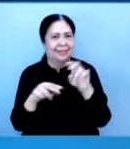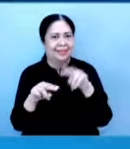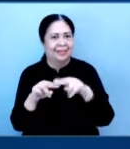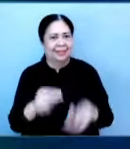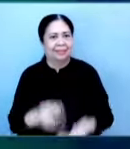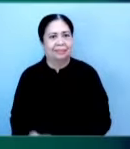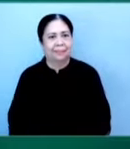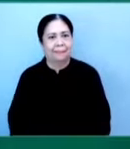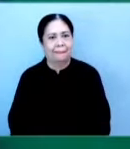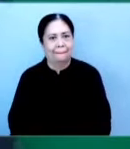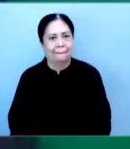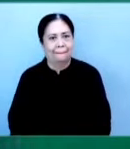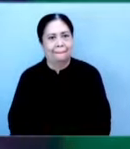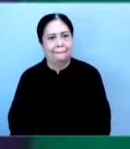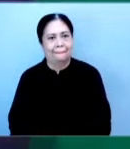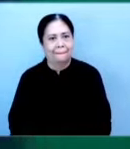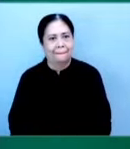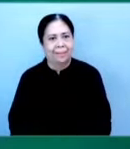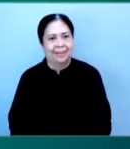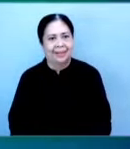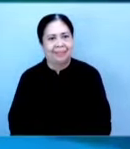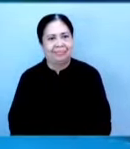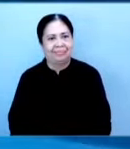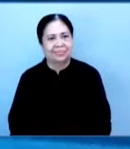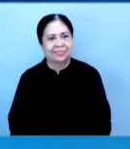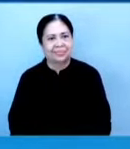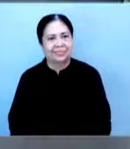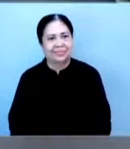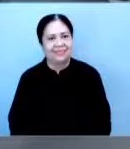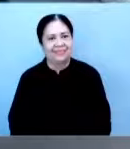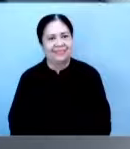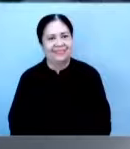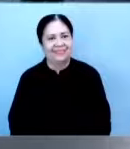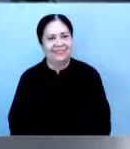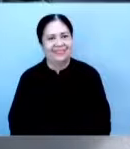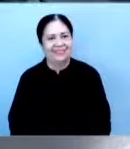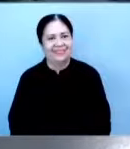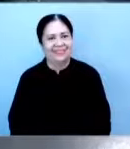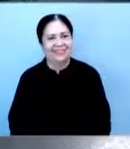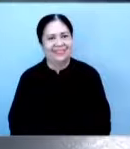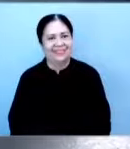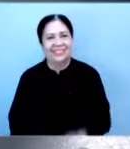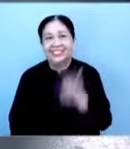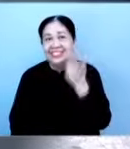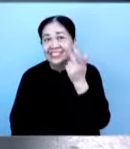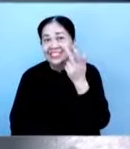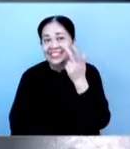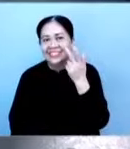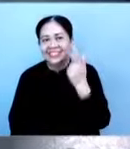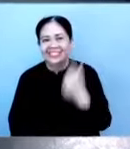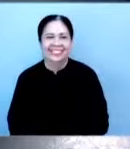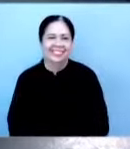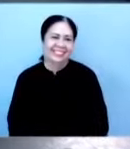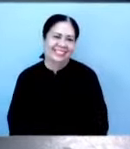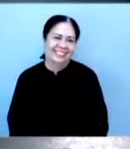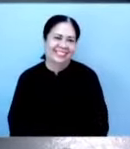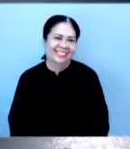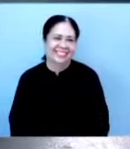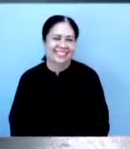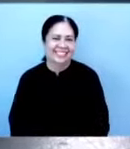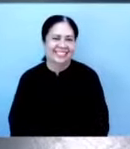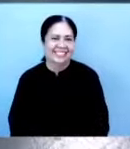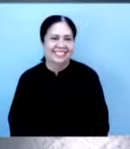magta-try daw ng slide si Uy kunwari h nabasa Ito na nga eh Kaya nga ako nakatingin